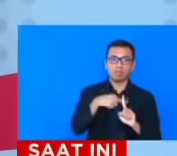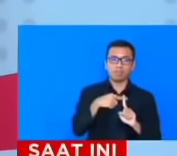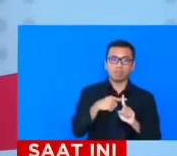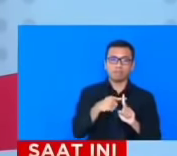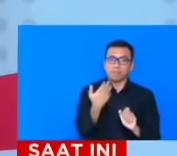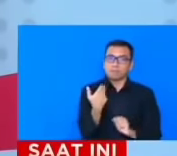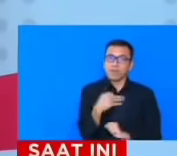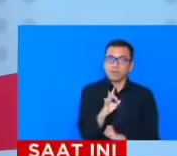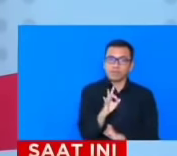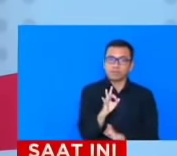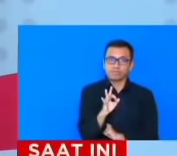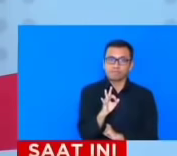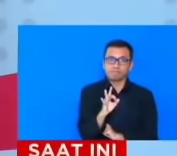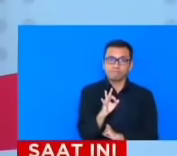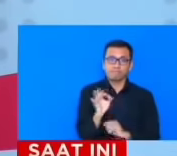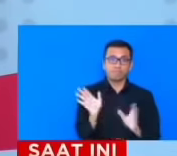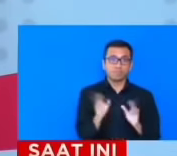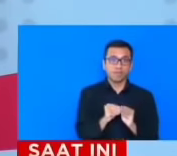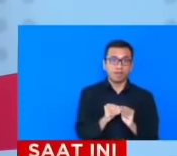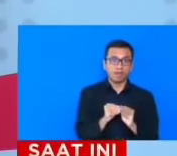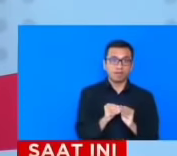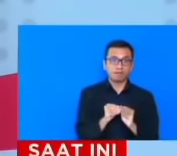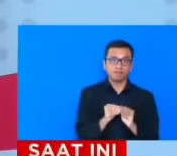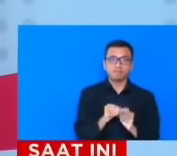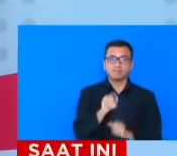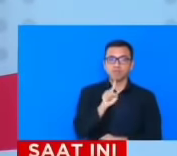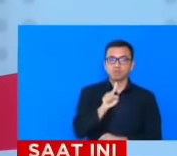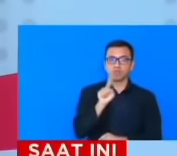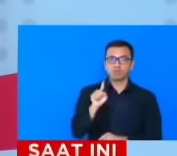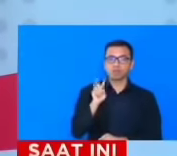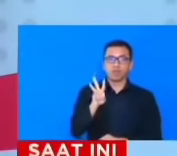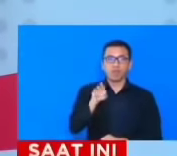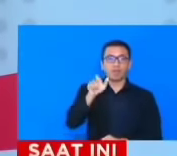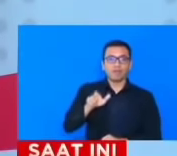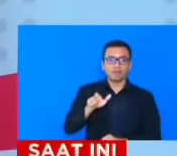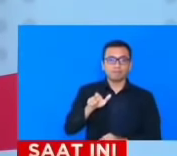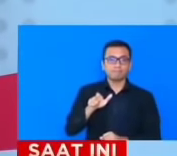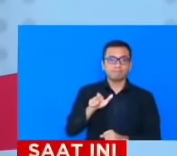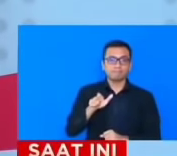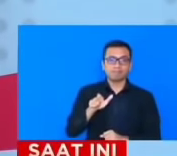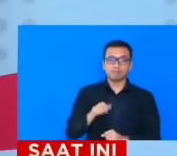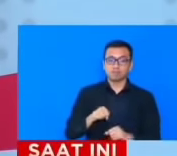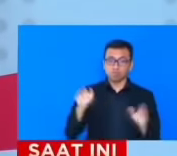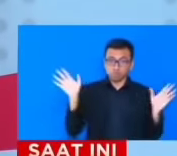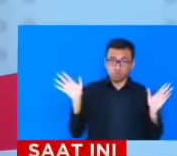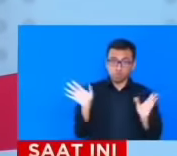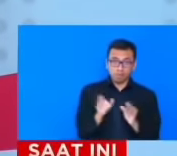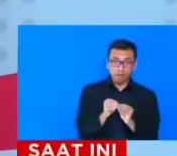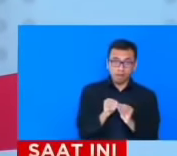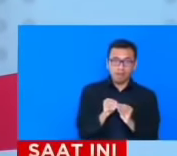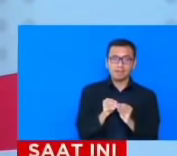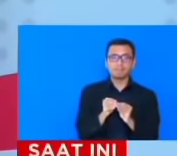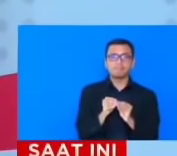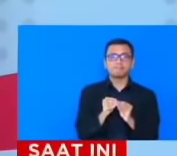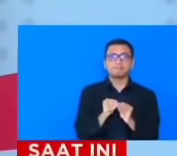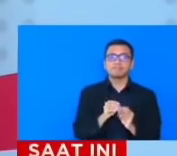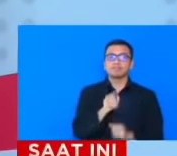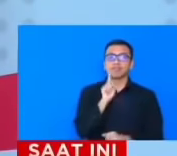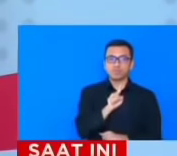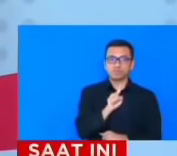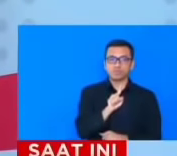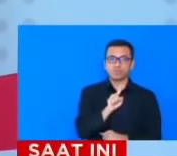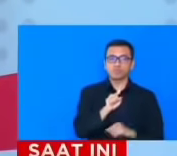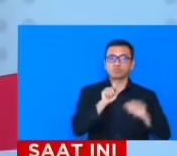yang baru sebanyak 113, sehingga jumlah total menjadi